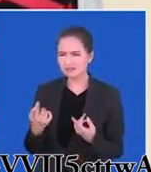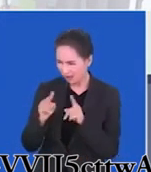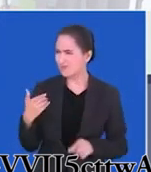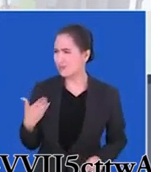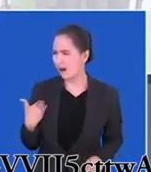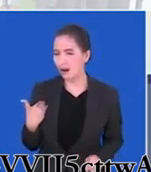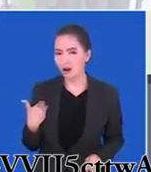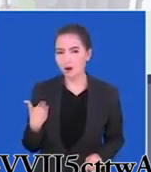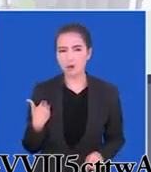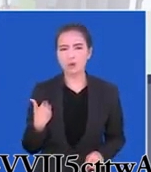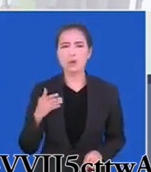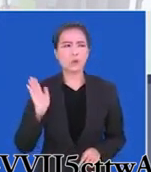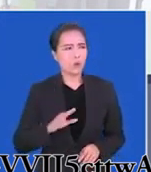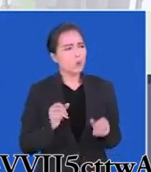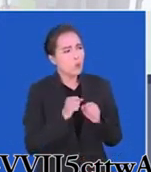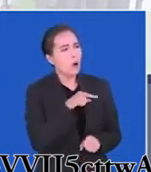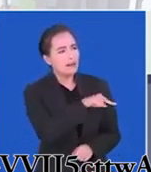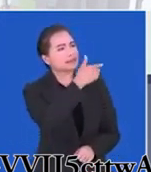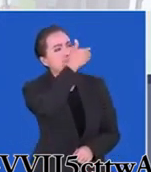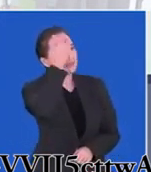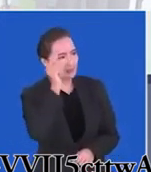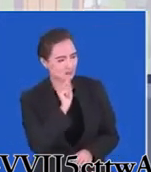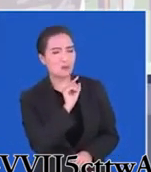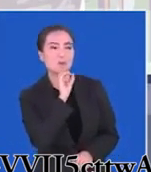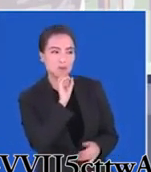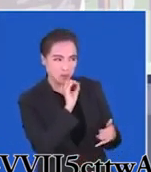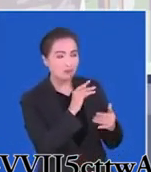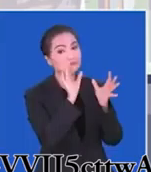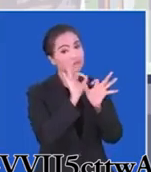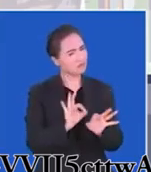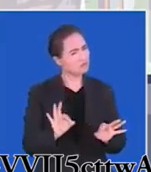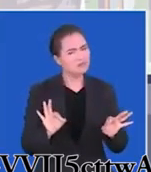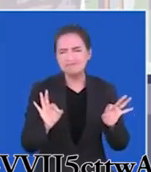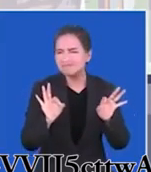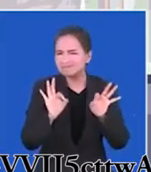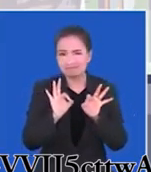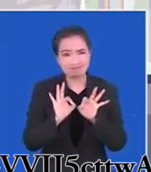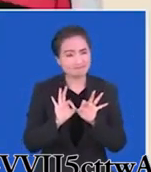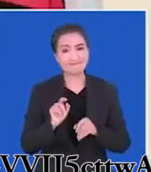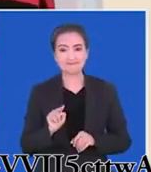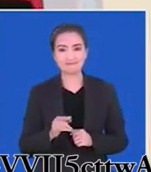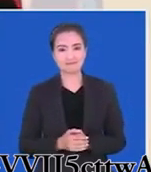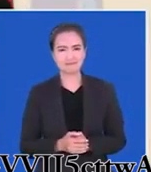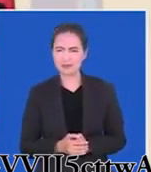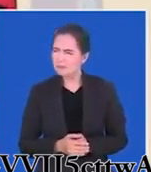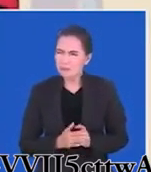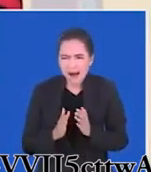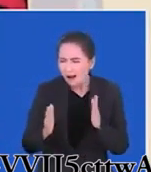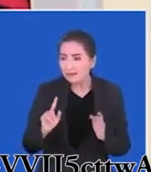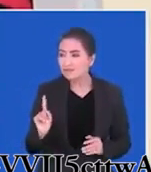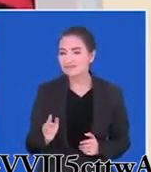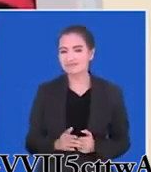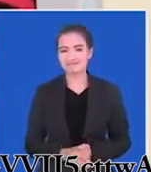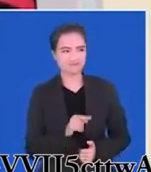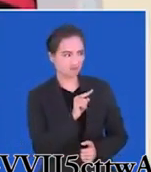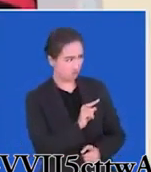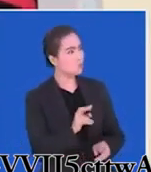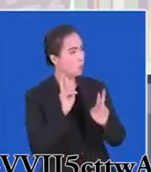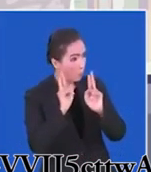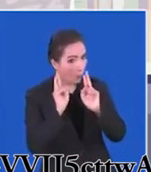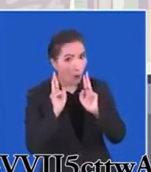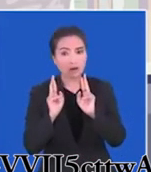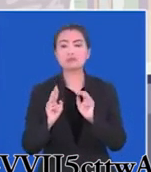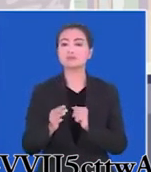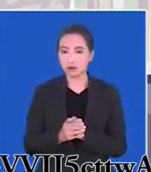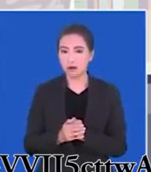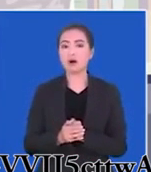หรอ กลัวพี่จอยจะลืมครับก ็ ต้องเน้นหน่อยว่ามันสำคัญมากเรื่องนี้เลย มันมากแค่ไหนล่ะคะ พี่จอยต้องระมัดระวัง